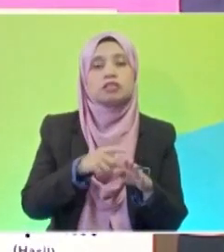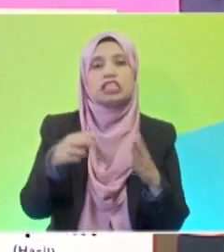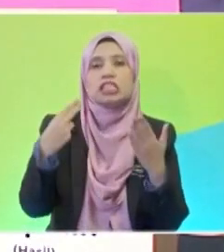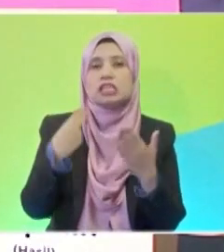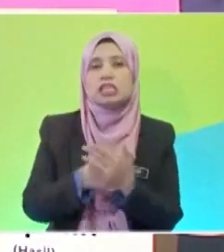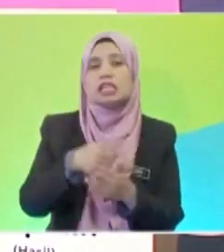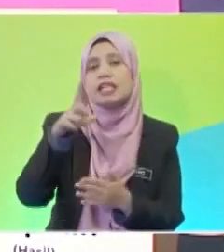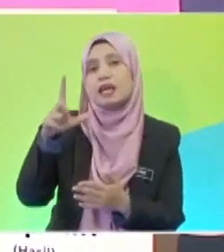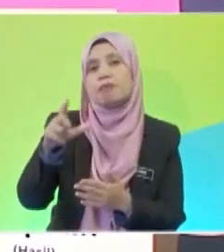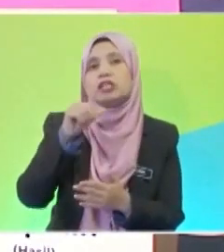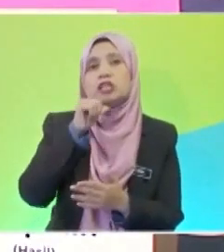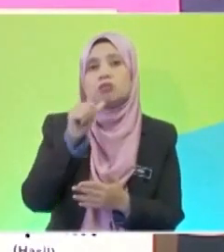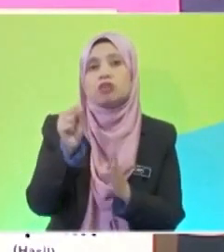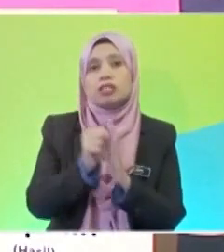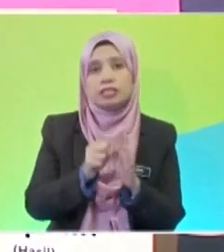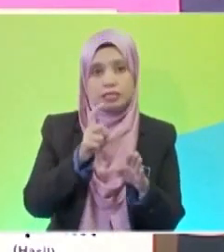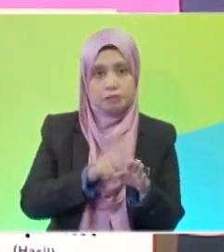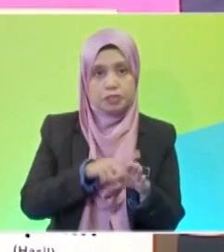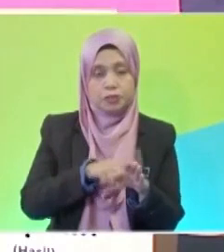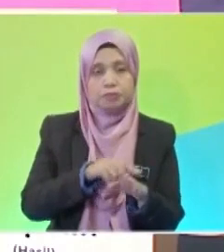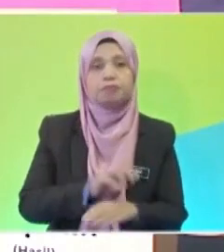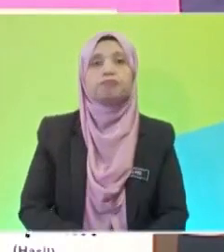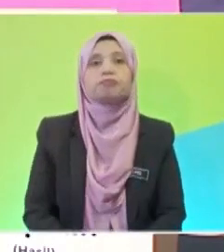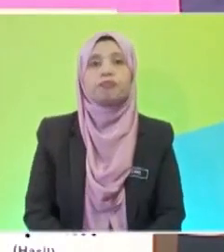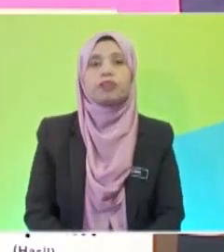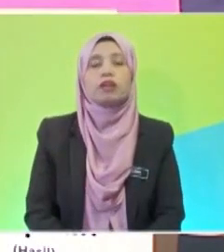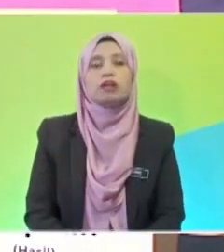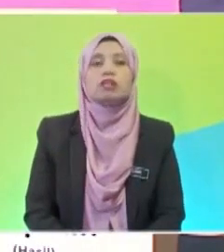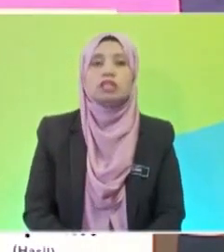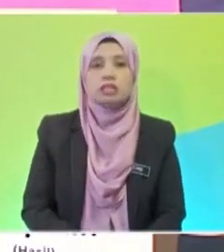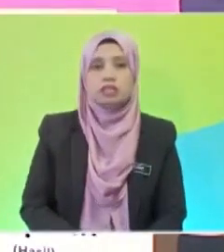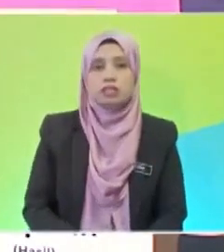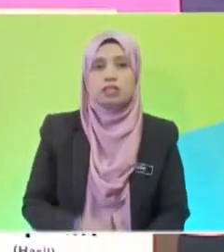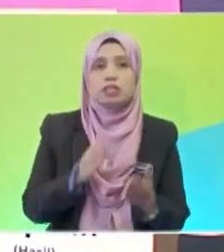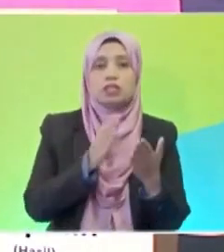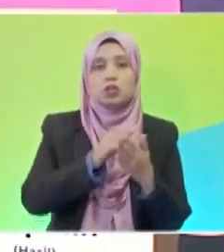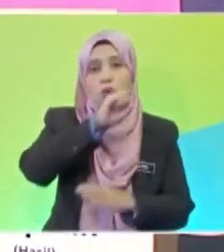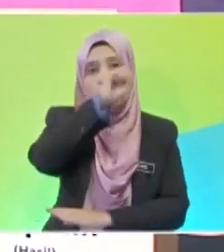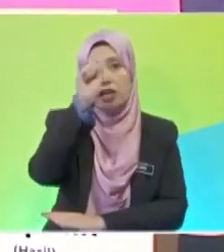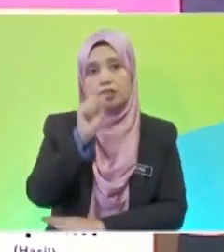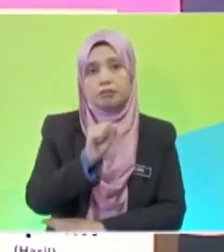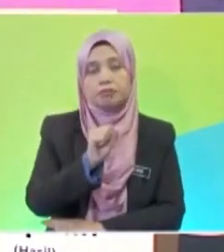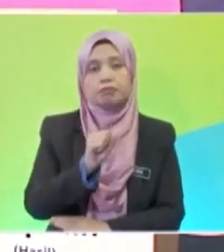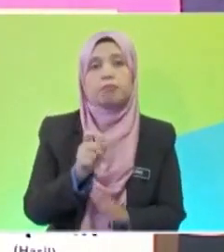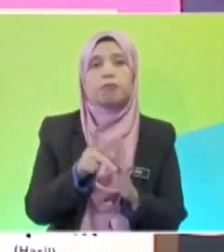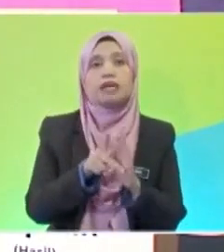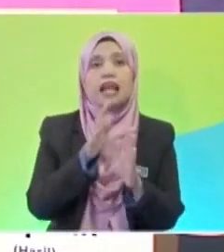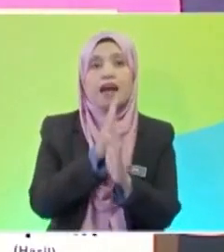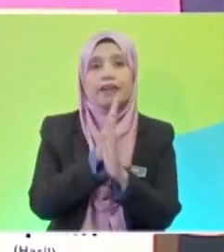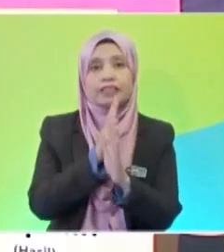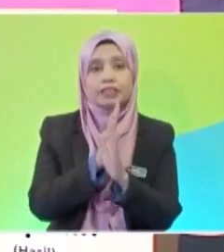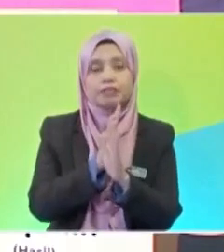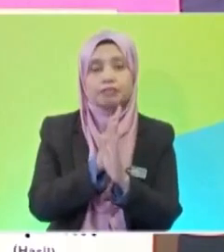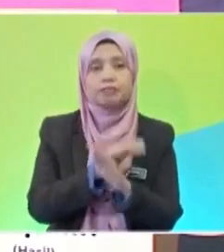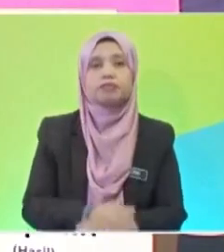Kena pastikan awak tahu format itu. Okey Nisa. Yang pertama kita lihat terus kepada soalan berkaitan dengan pelarasan itu. Kalau awak lihat